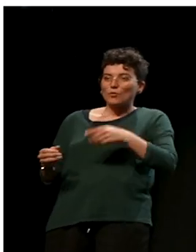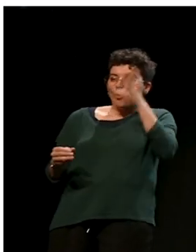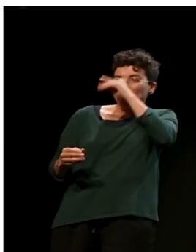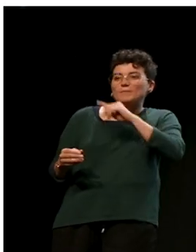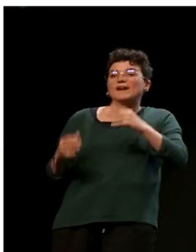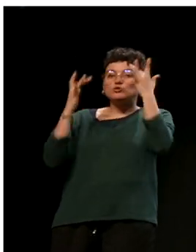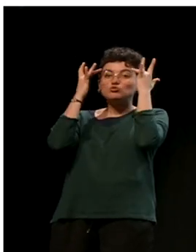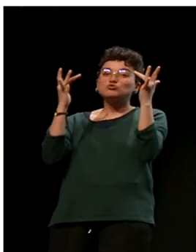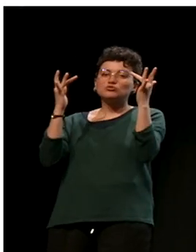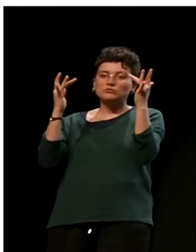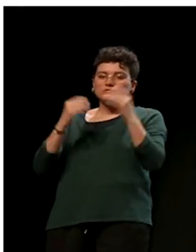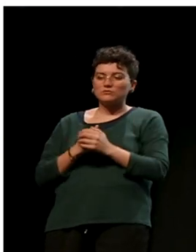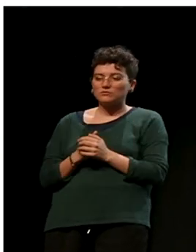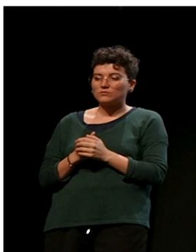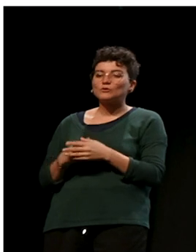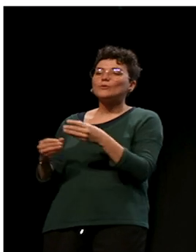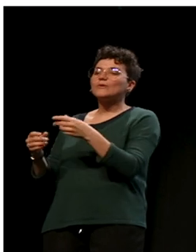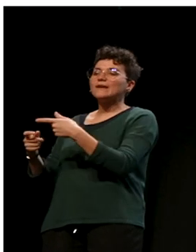côté économique, parce que, mine de rien,